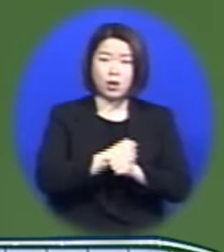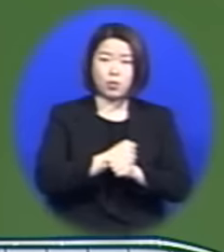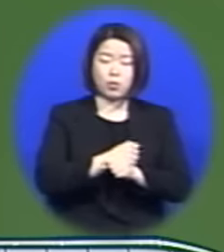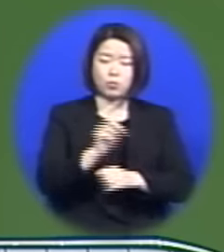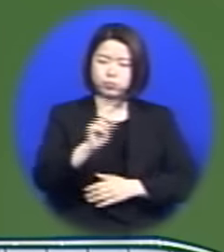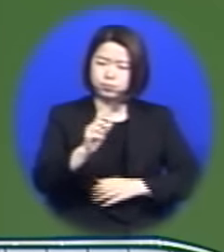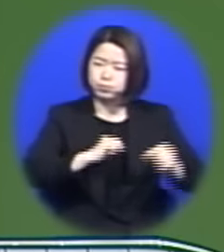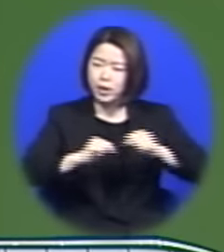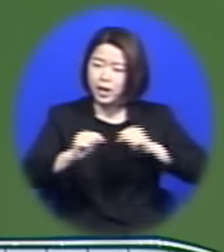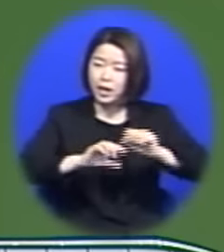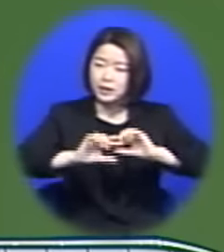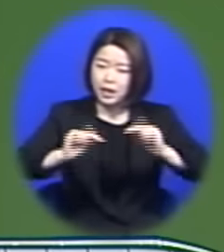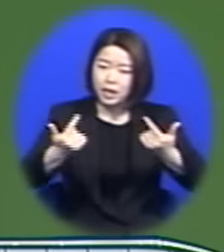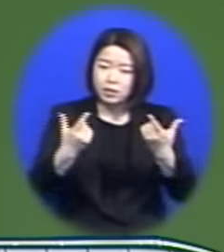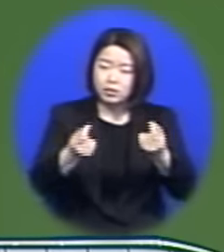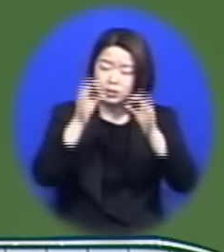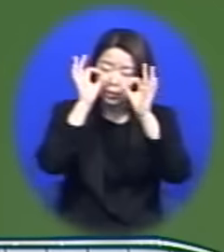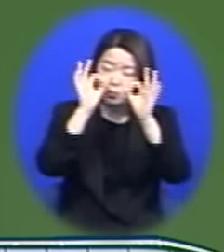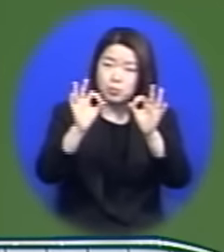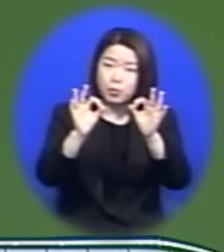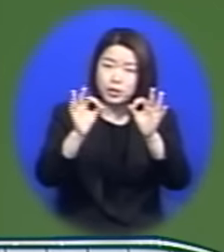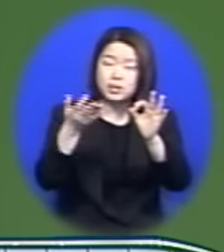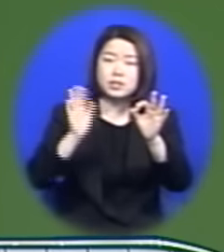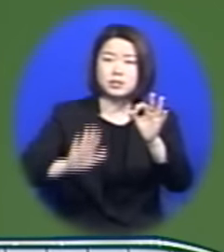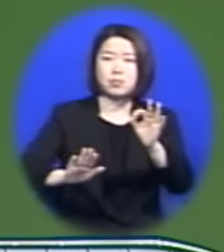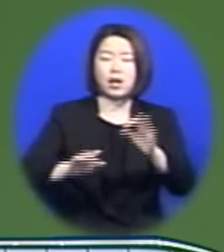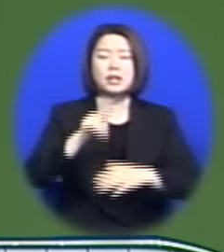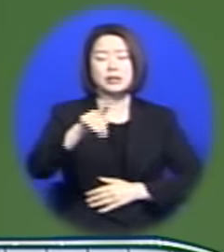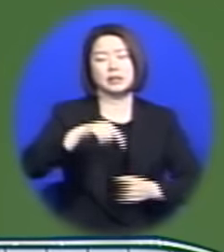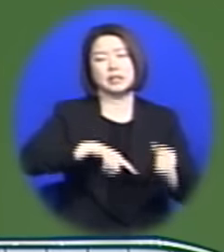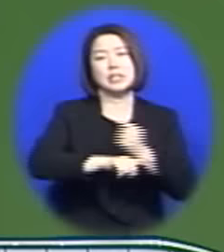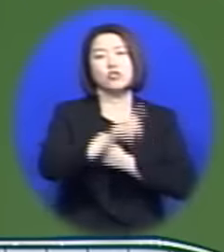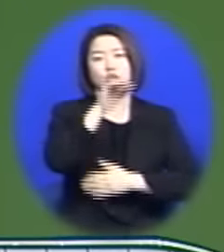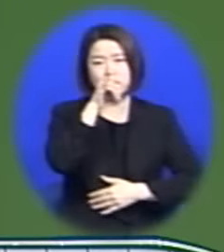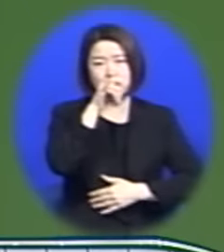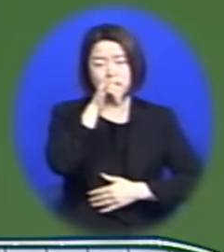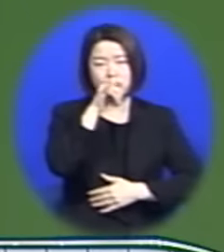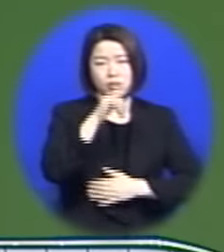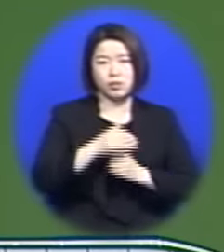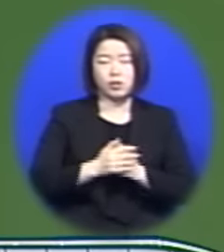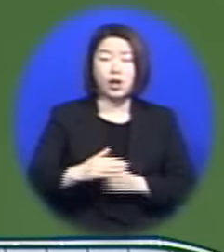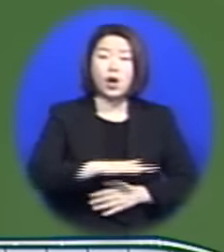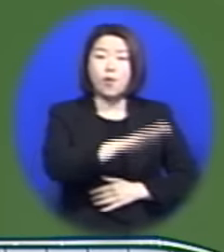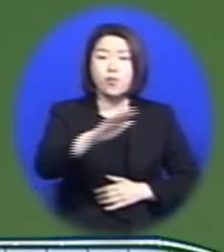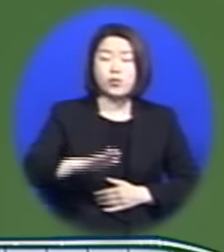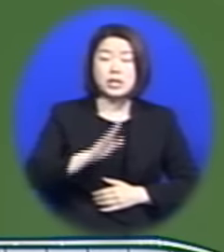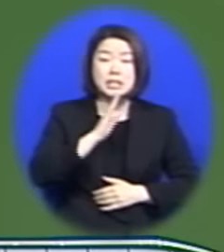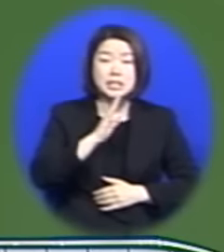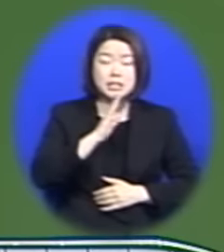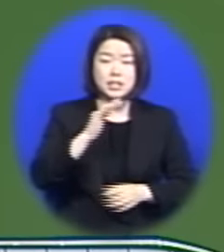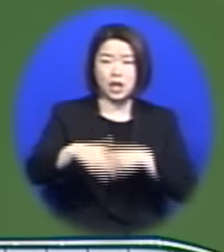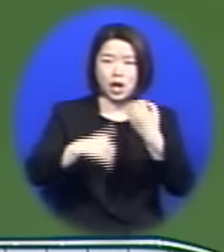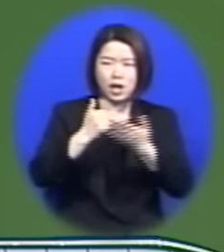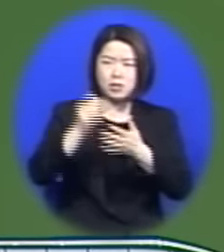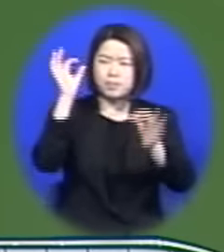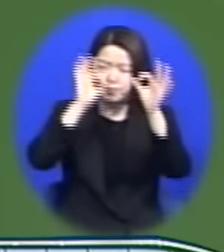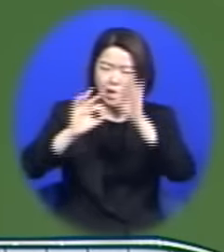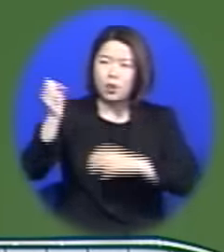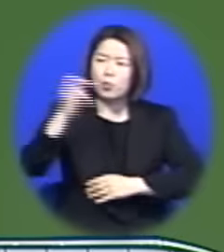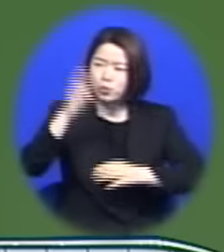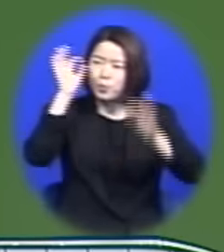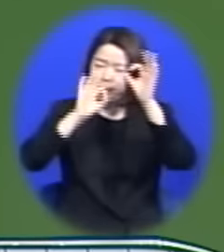것처럼 보일 때가 있겠지만 까닭이 있는 겁니다 우리가 진짜 하나님을 찾고